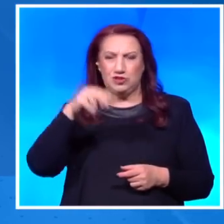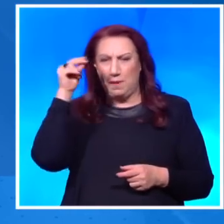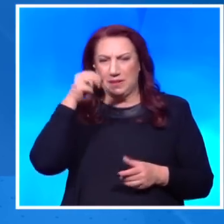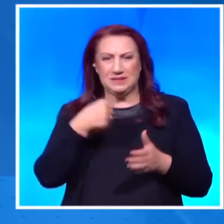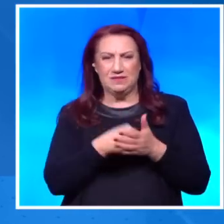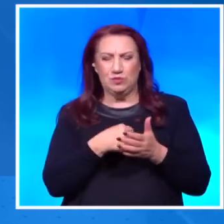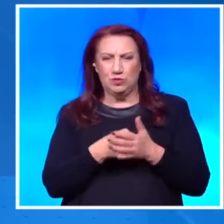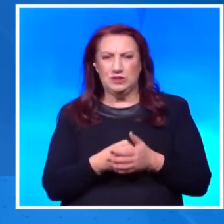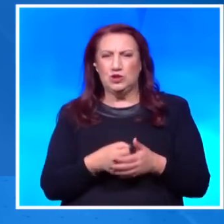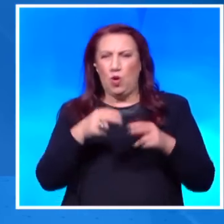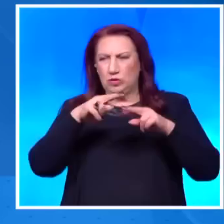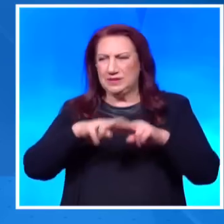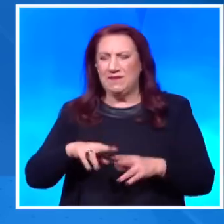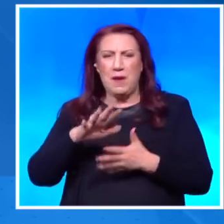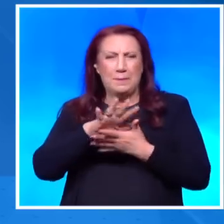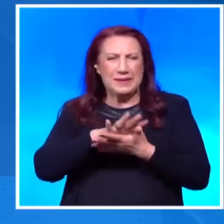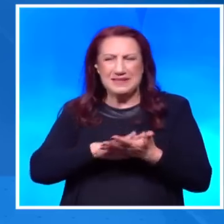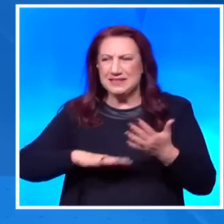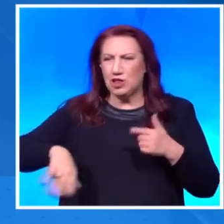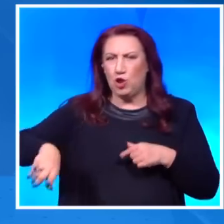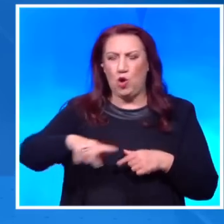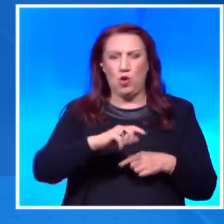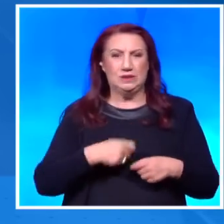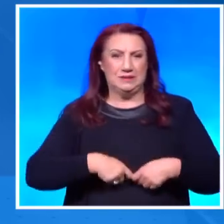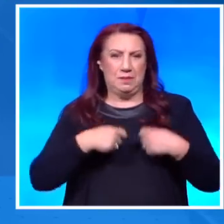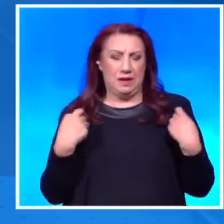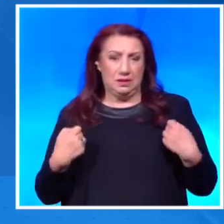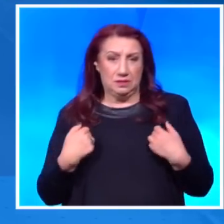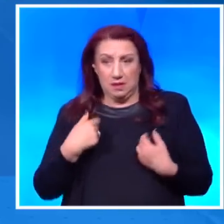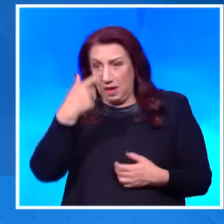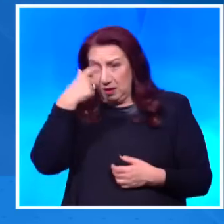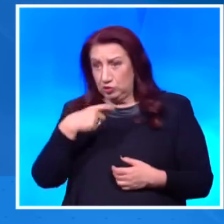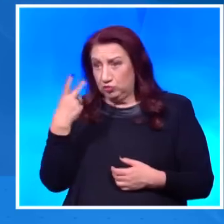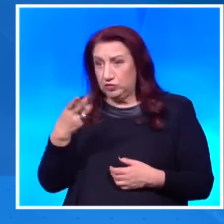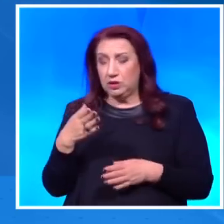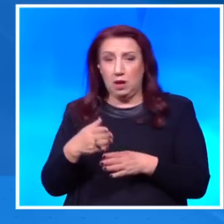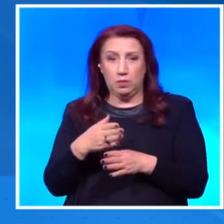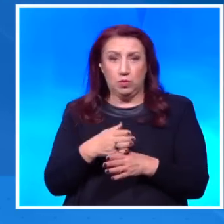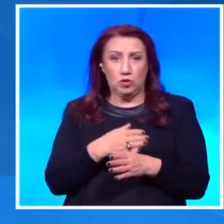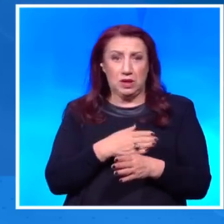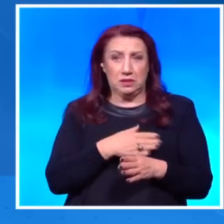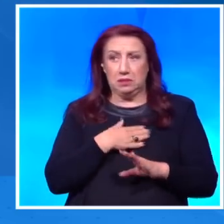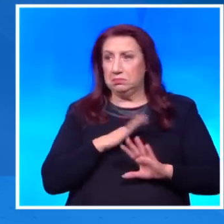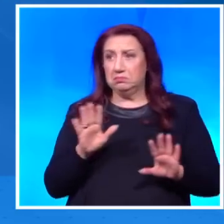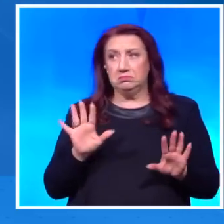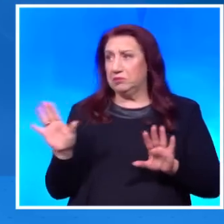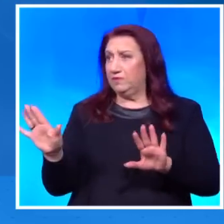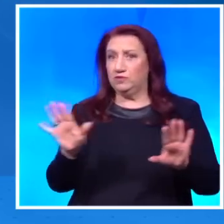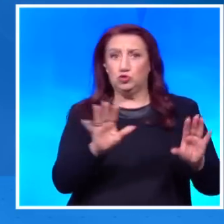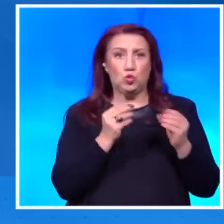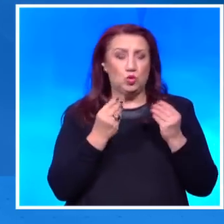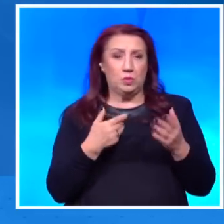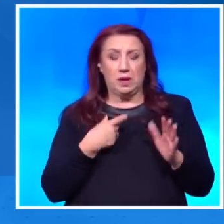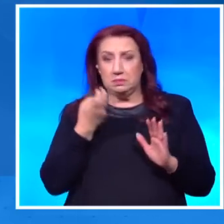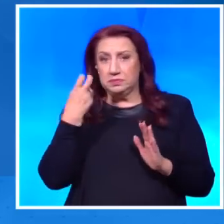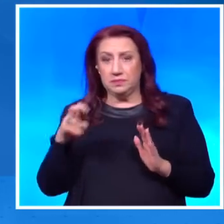хаос, са откровена манипулация. Лично аз видях, че стаята беше подредена при нашето напускане, а какво и защо се